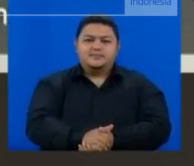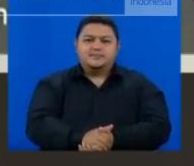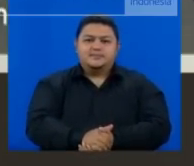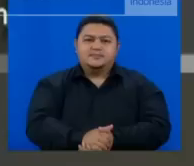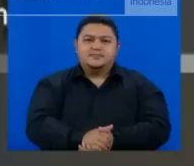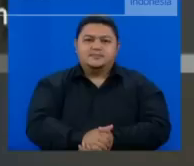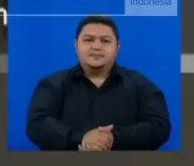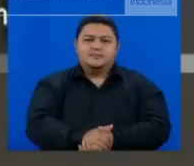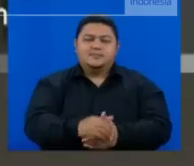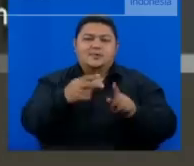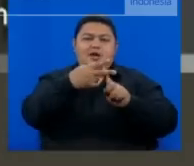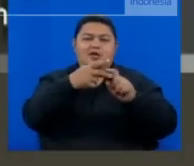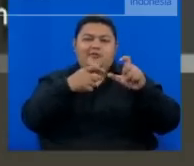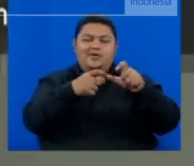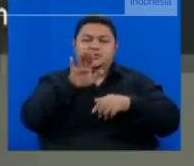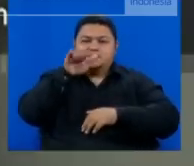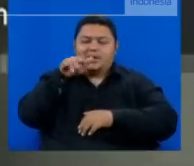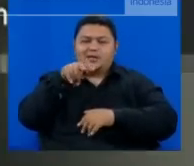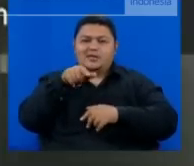FS memanggil para ajudan dan sopir.